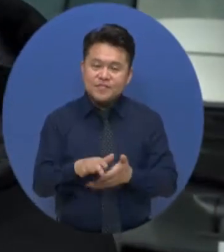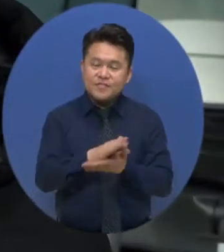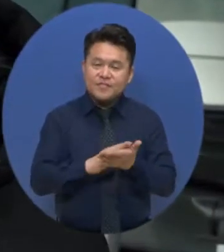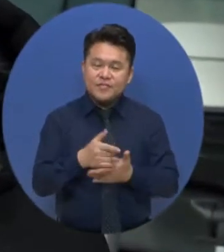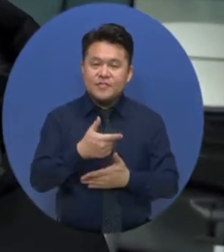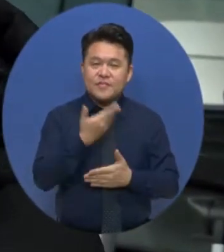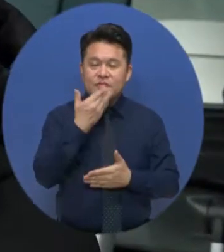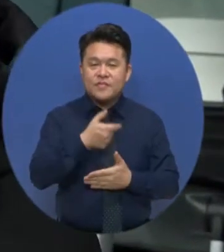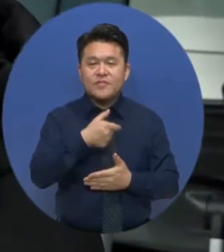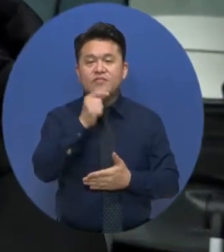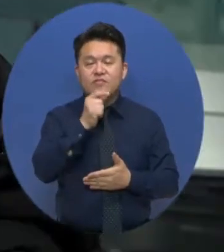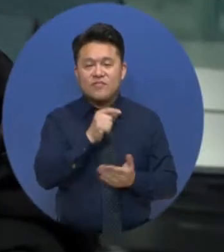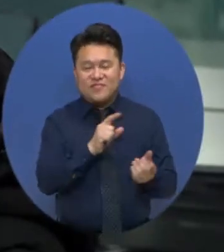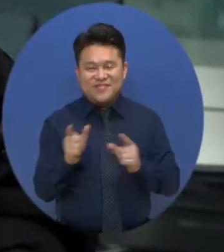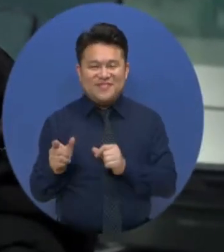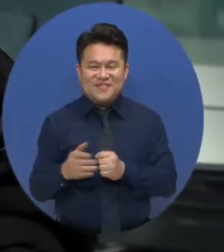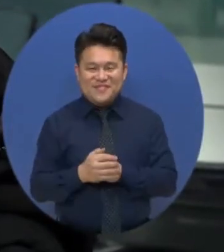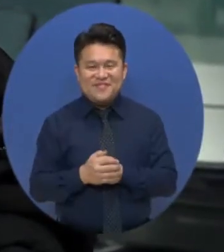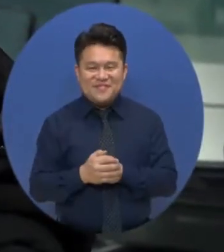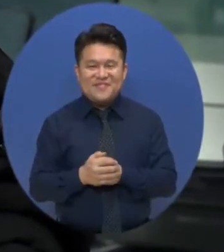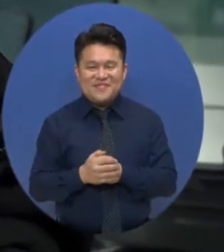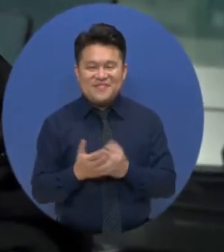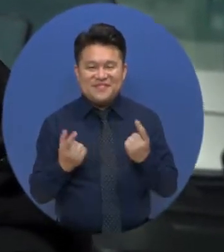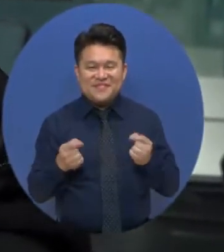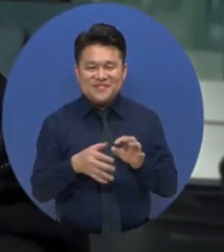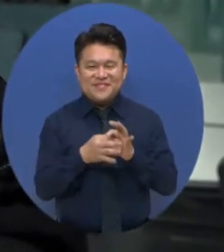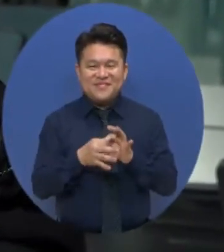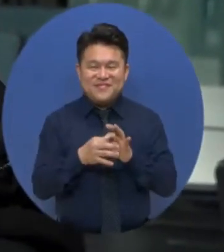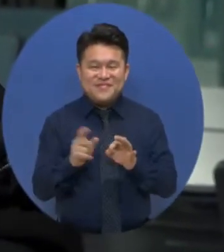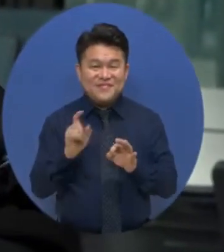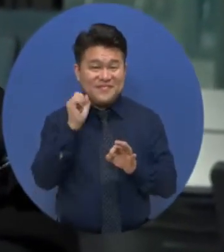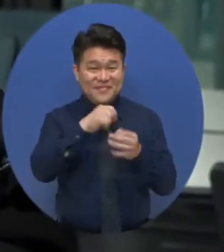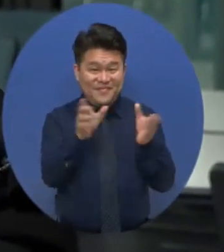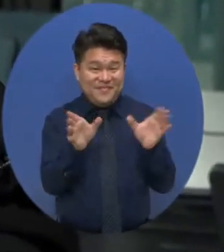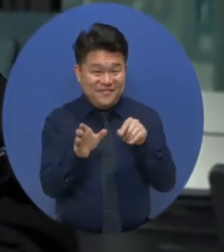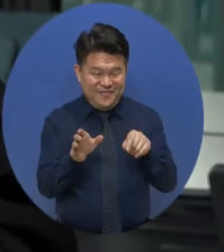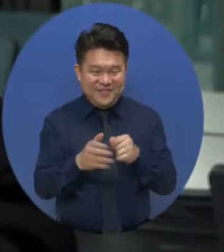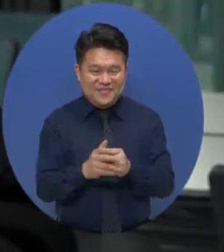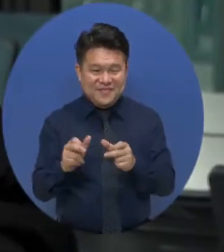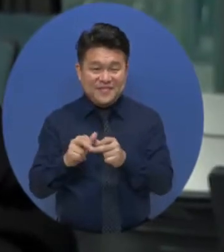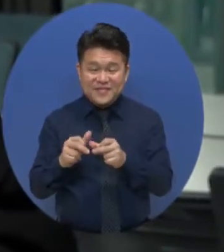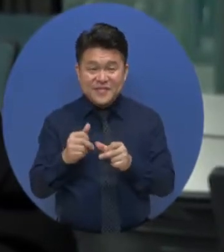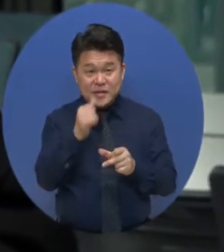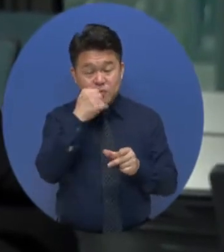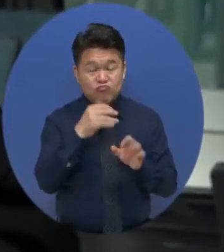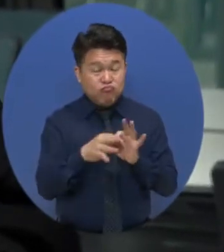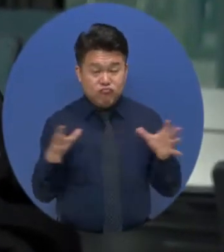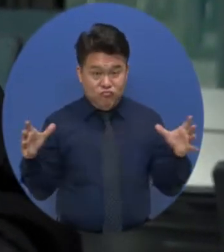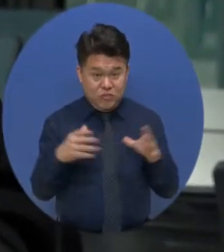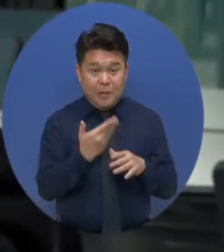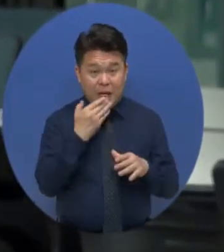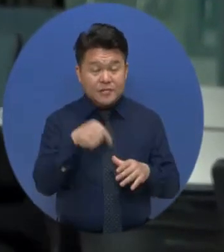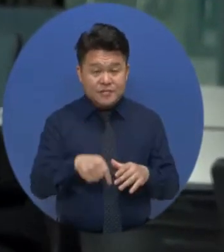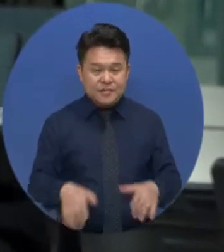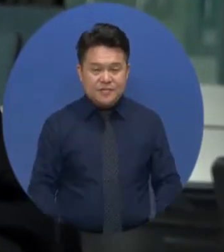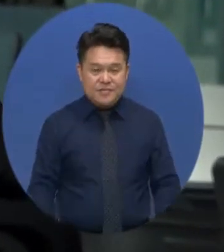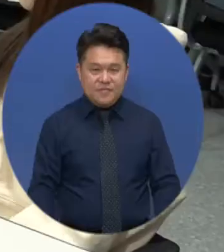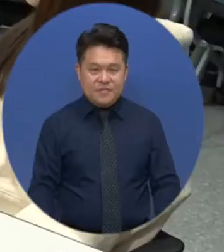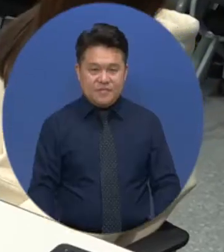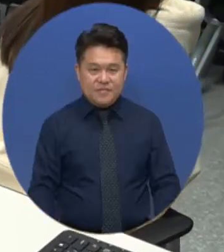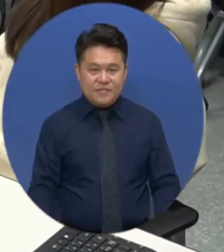놀고 먹고 마시기도 하면서 그냥 같이 관계 맺어가는 그런 동아리 비장애인 장애인 할 거 없이 모두가 하나 되는